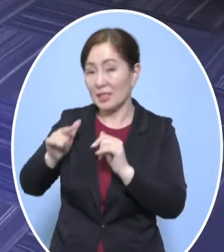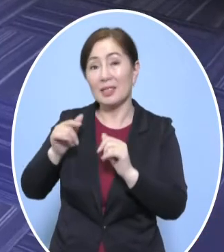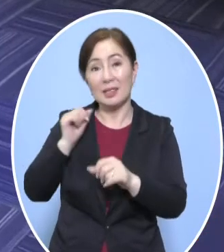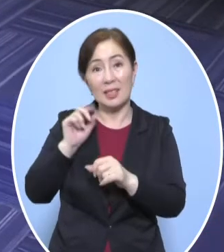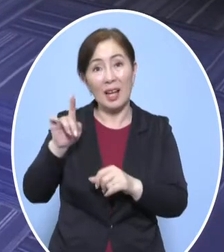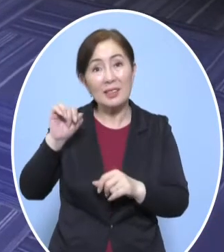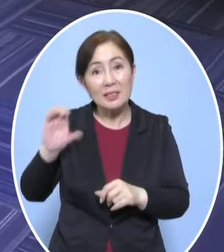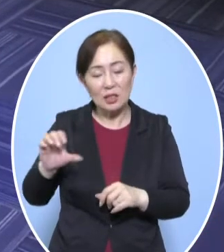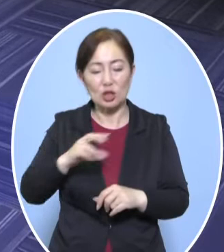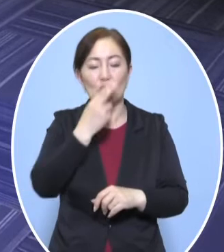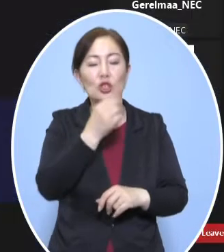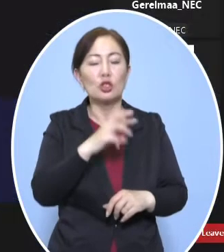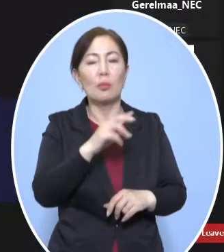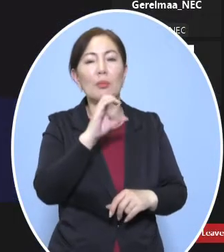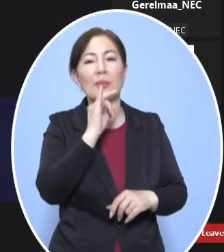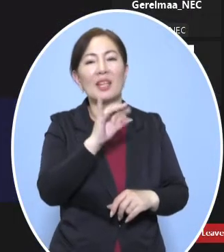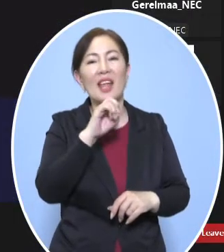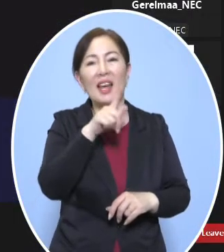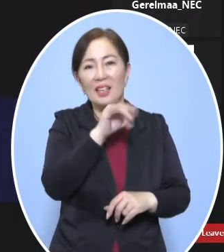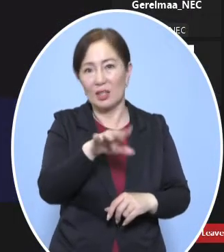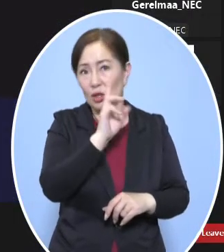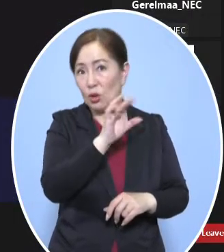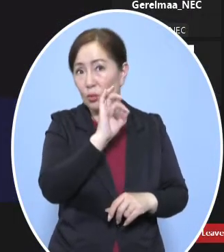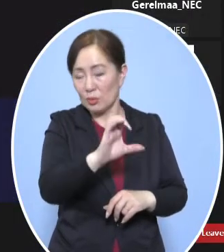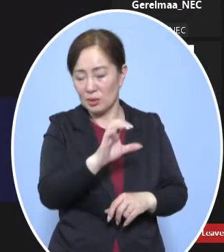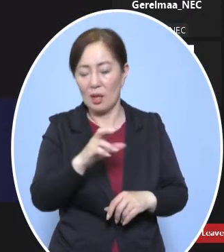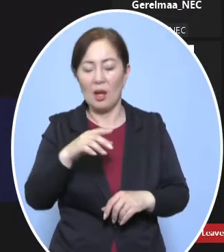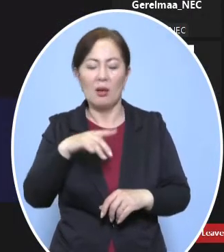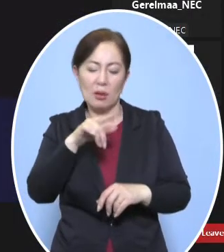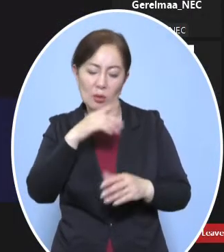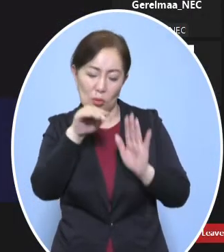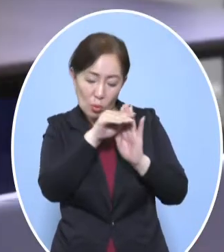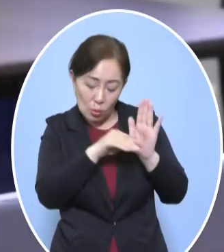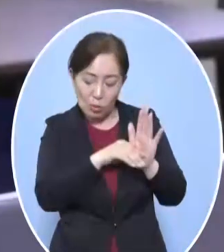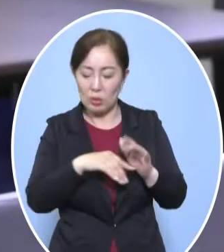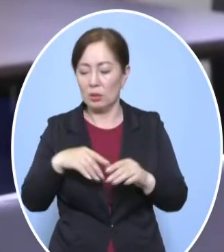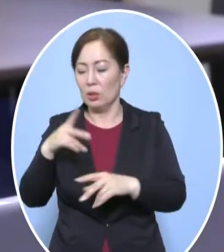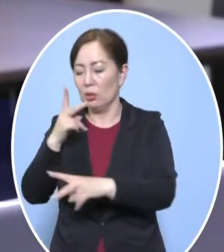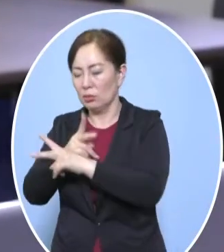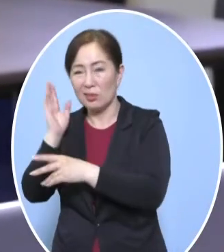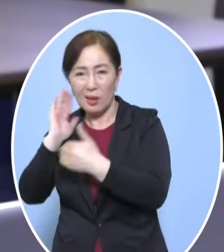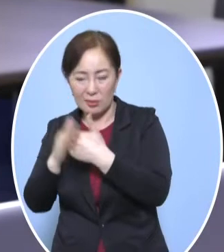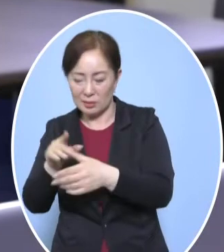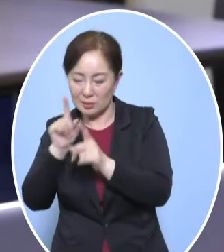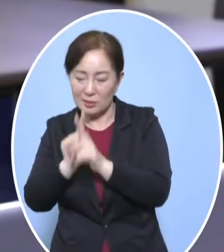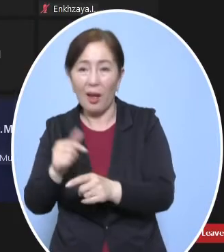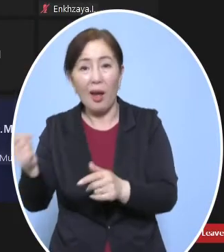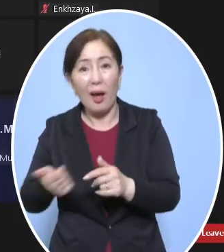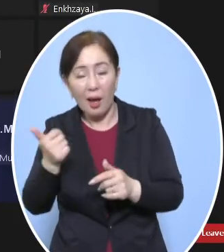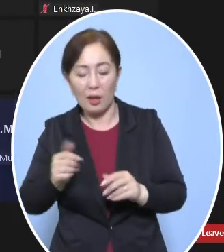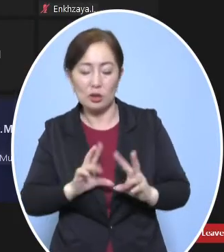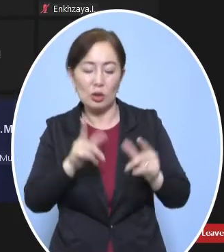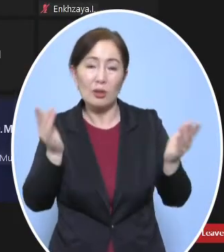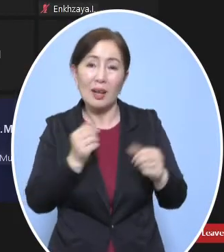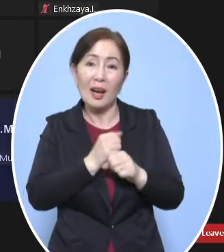урьдчилан сэргийлэх соён гүйцэтгэлээс Цөмийн энергийн комиссийн ажлын албаны авилгын эсрэг хөдөлгөх томч, за авилгын тэмцэх үндэсний хөтөлбөрийн хэрэгжилтийг хангах, авилгын